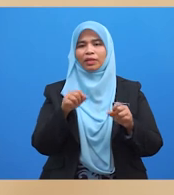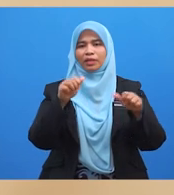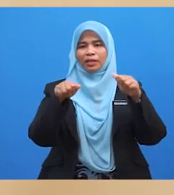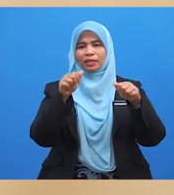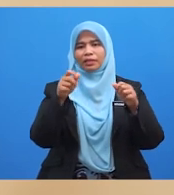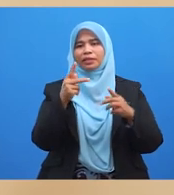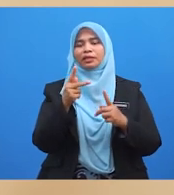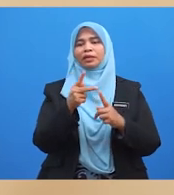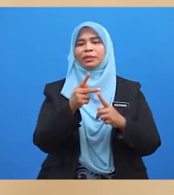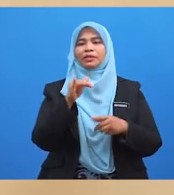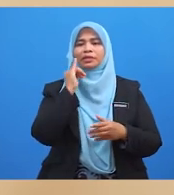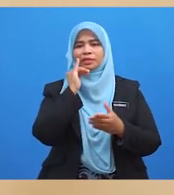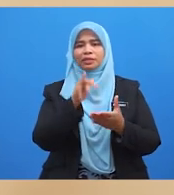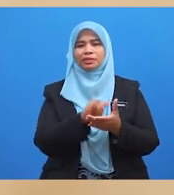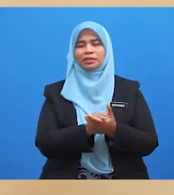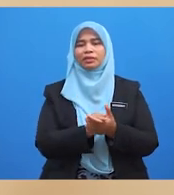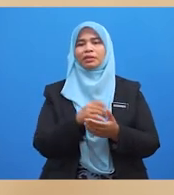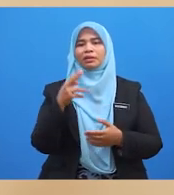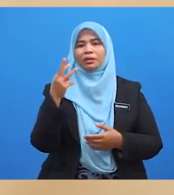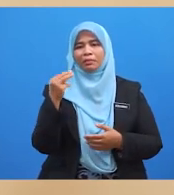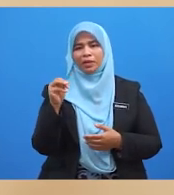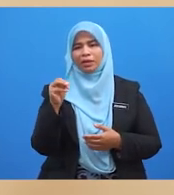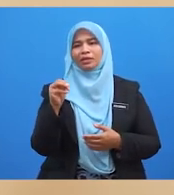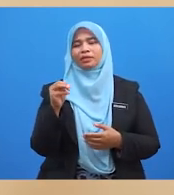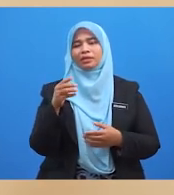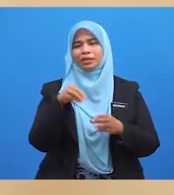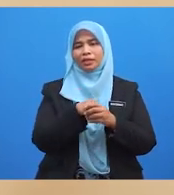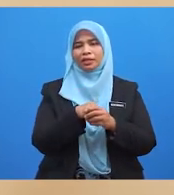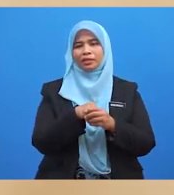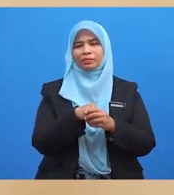dalam situasi ini sunat